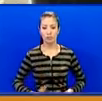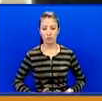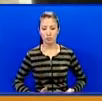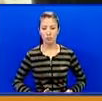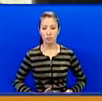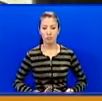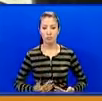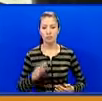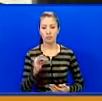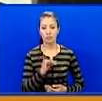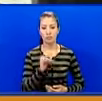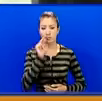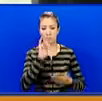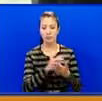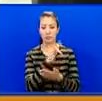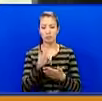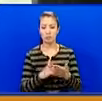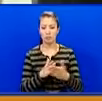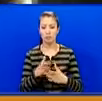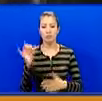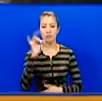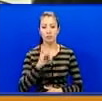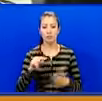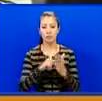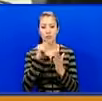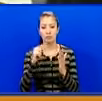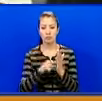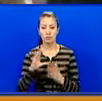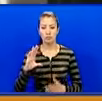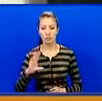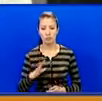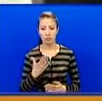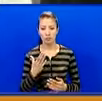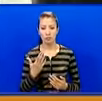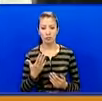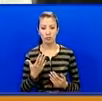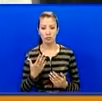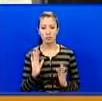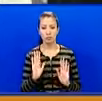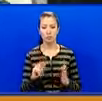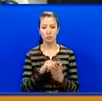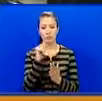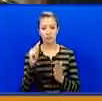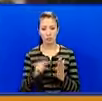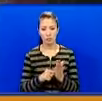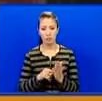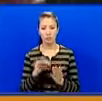қаласын қонақтарына тарихи сұрақтар қойылған болатын. Жай ғана оны сұрақ қойып қана емес, оны